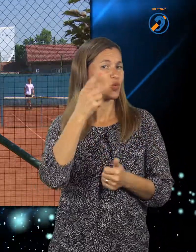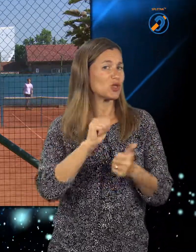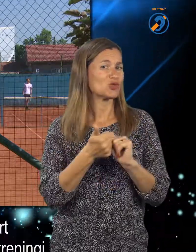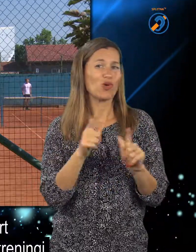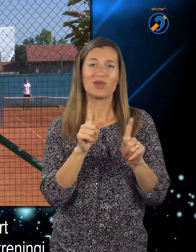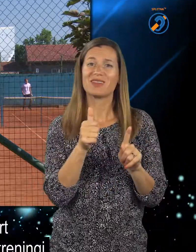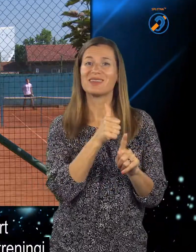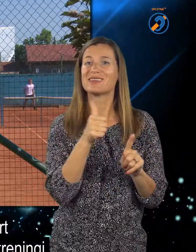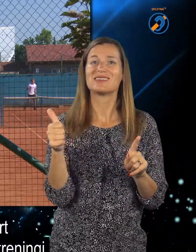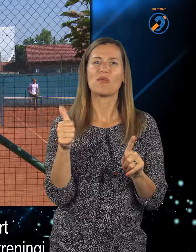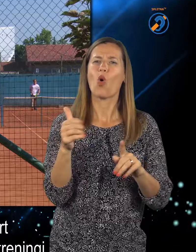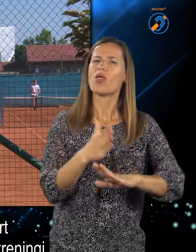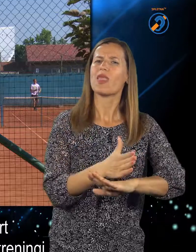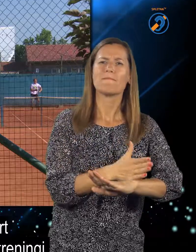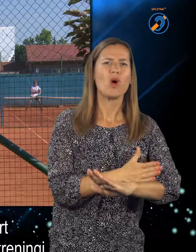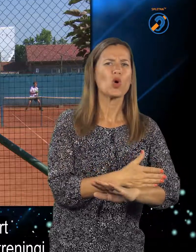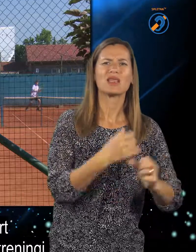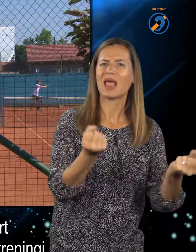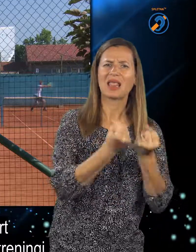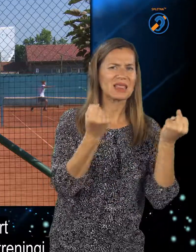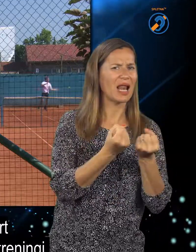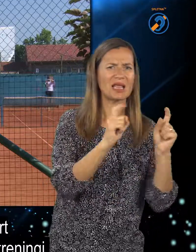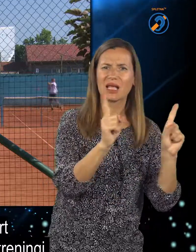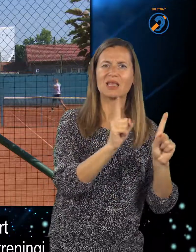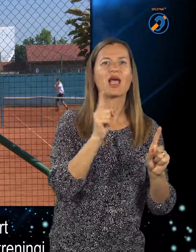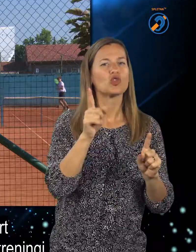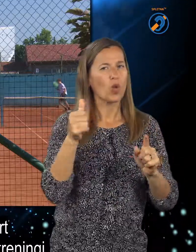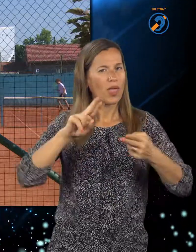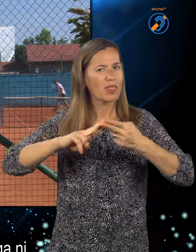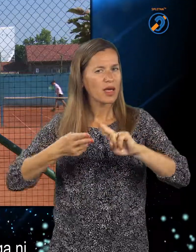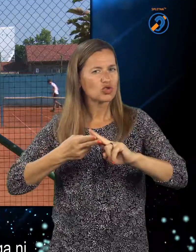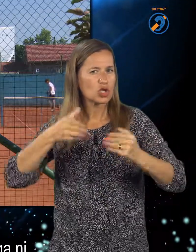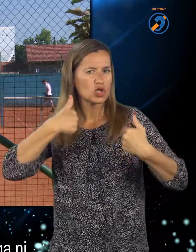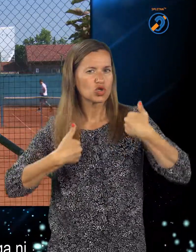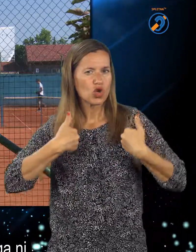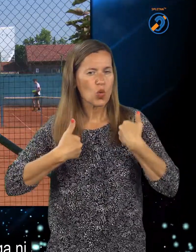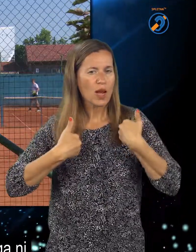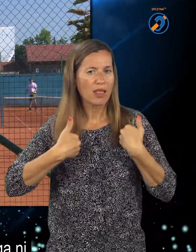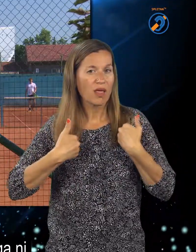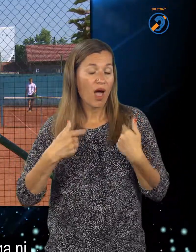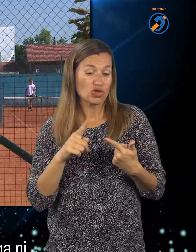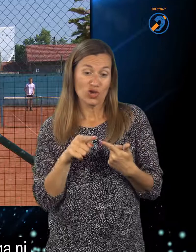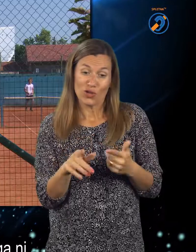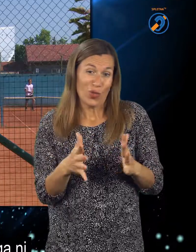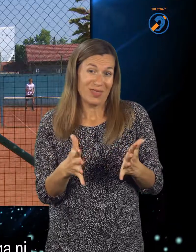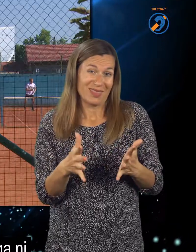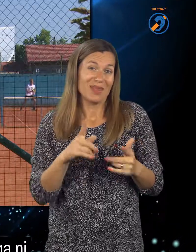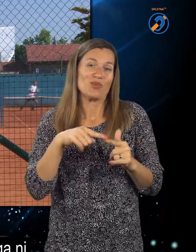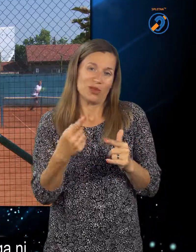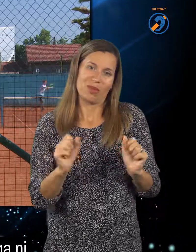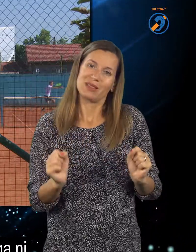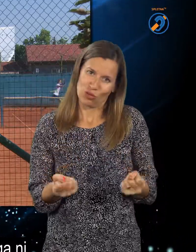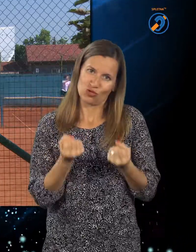dosleden. Vrhunski šport niso samo naporni treningi, to je način življenja. In